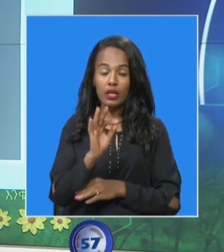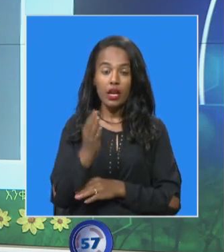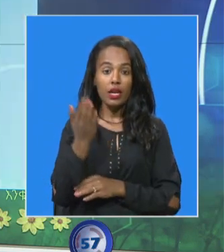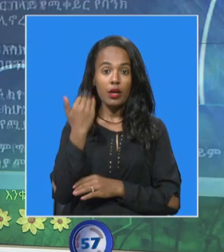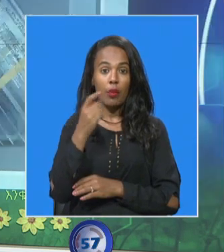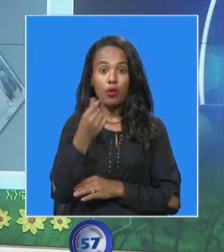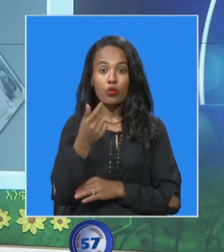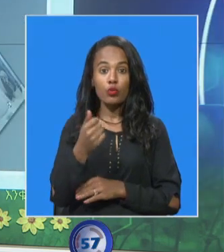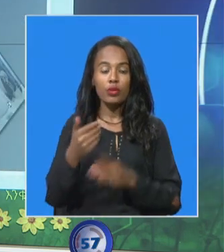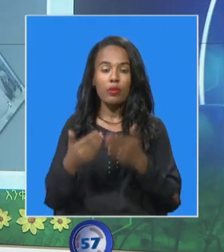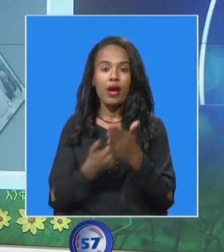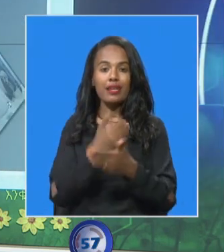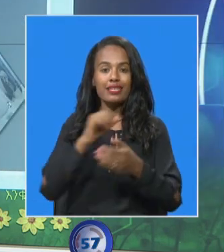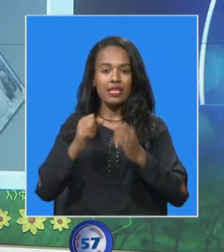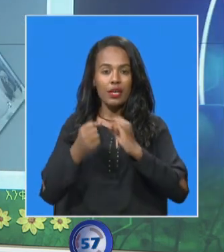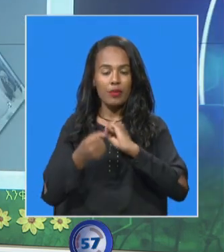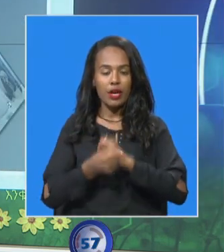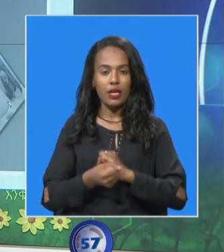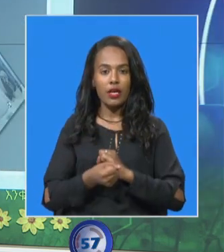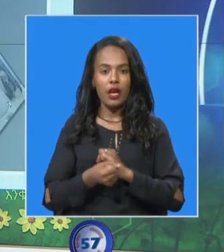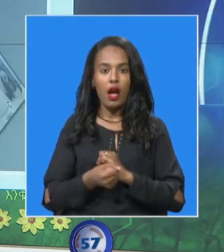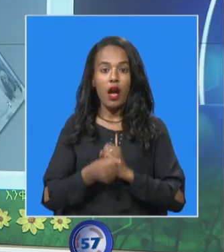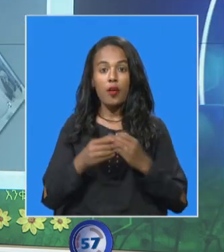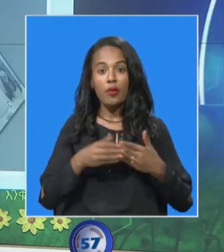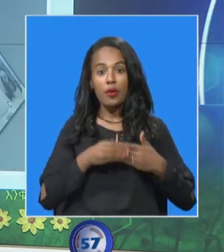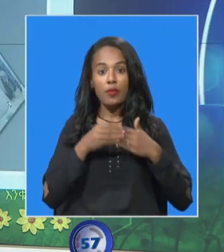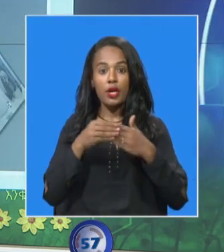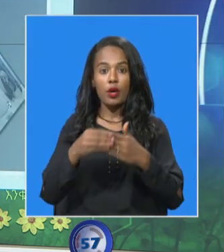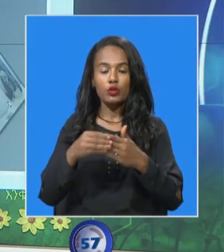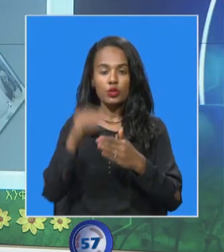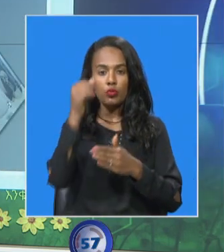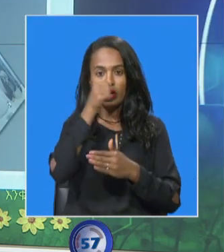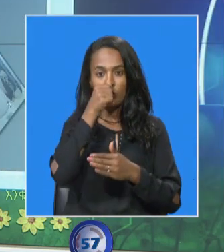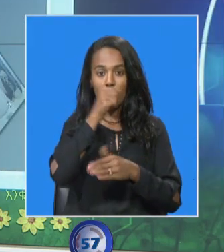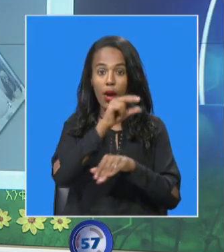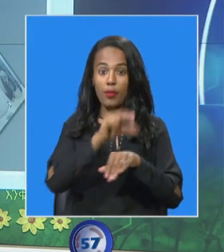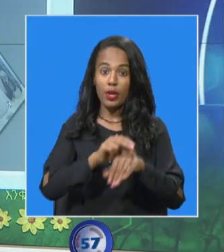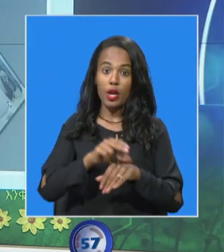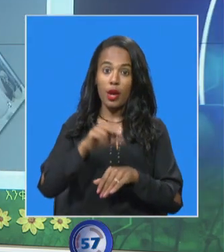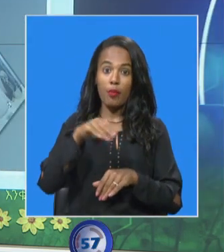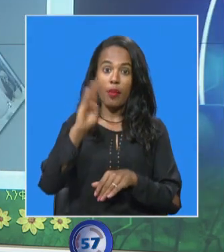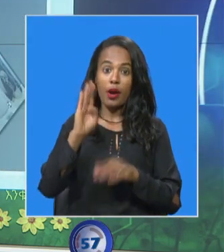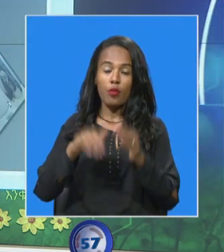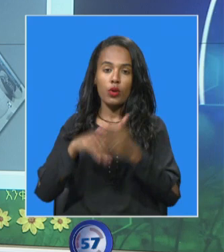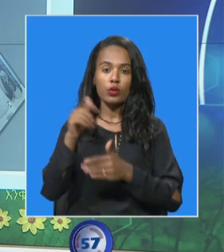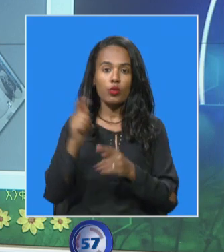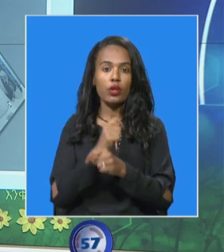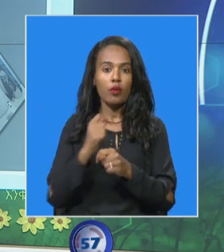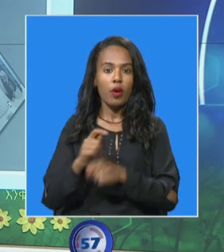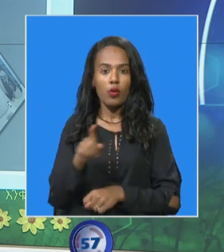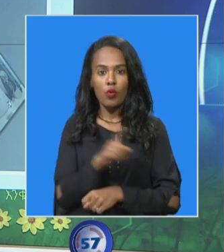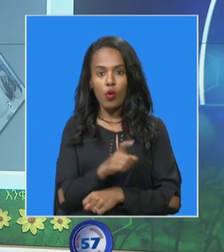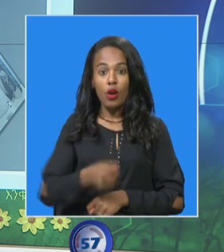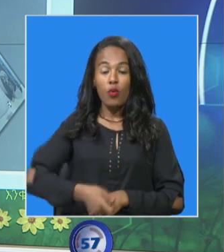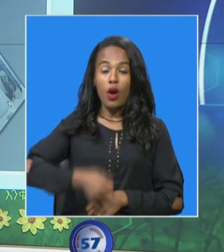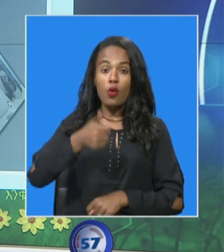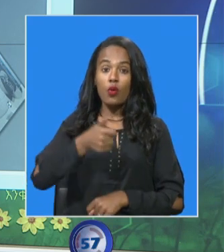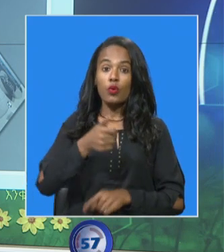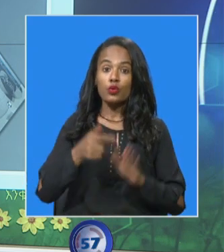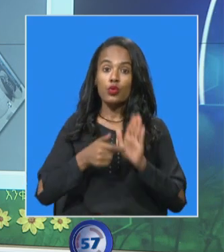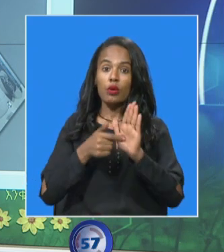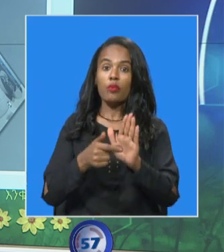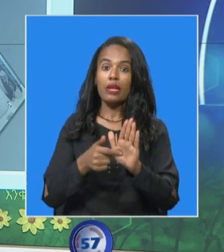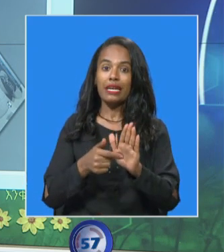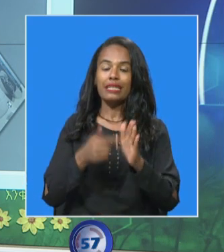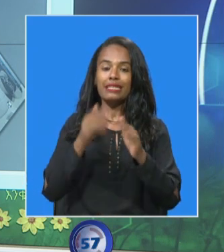ነባሩን የብር ኖት በአዲስ የመቀየሪያ መመሪያዎች እንግዲህ በኢትዮጵያ ብሔራዊ ባንክ ወጥተው ተግባራዊ ሆነዋል። ዋና ዋናዎቹን ለመመልከት ያህል